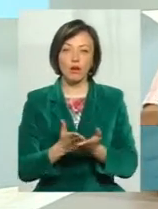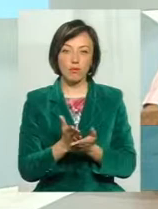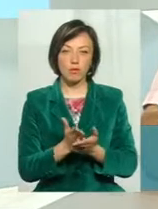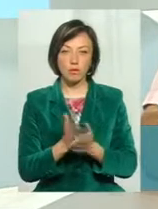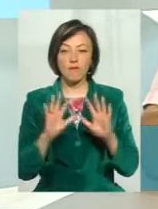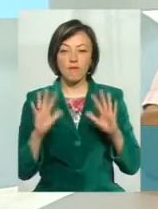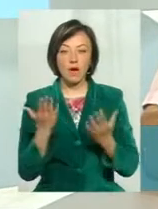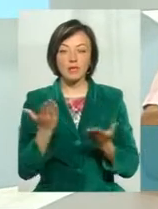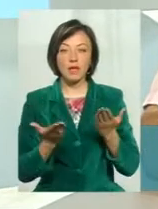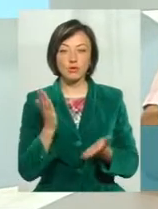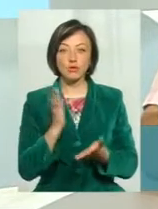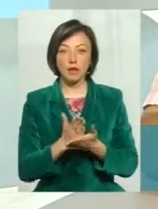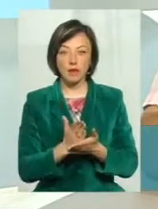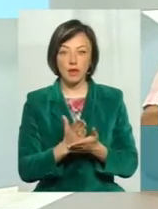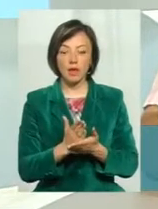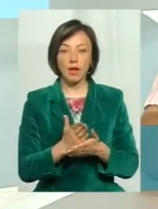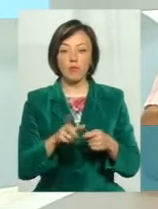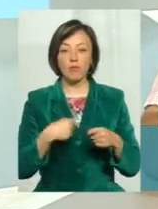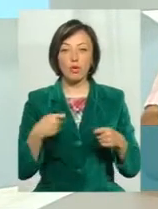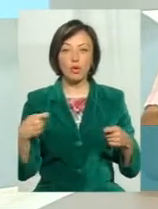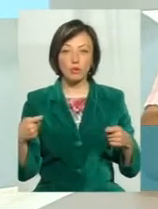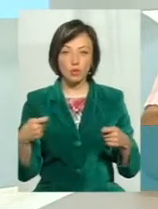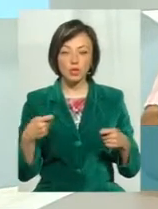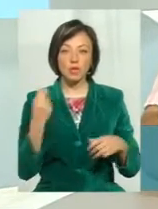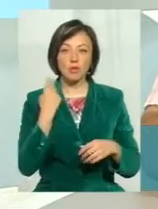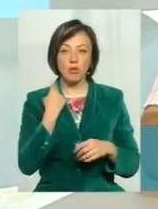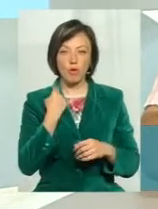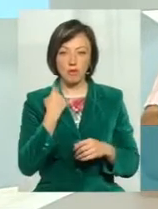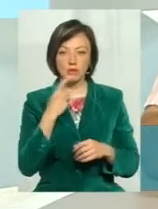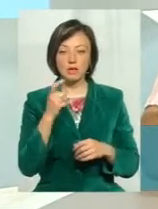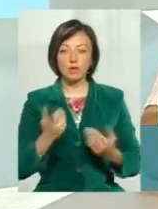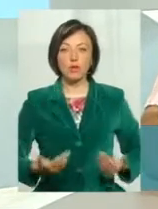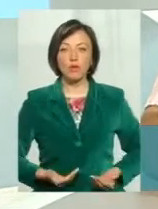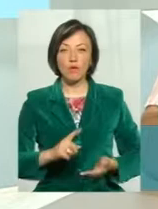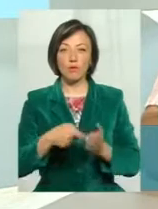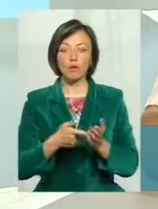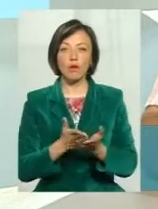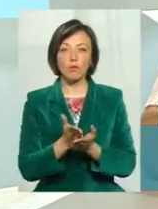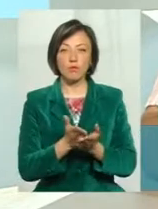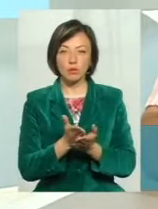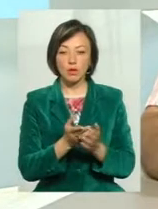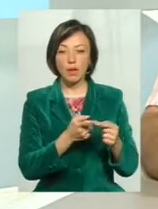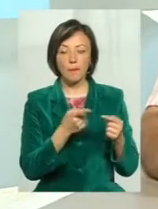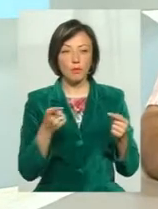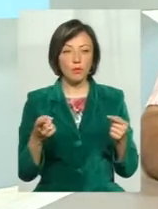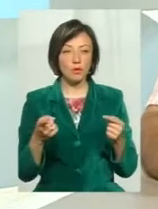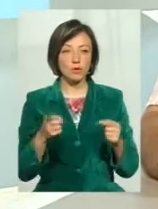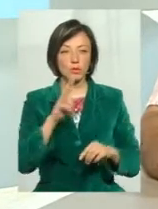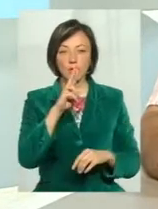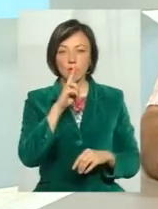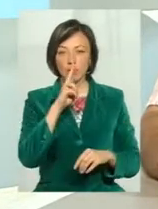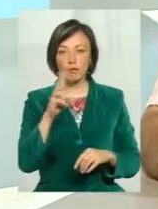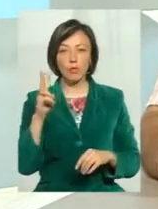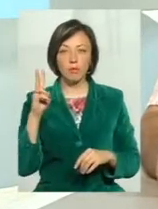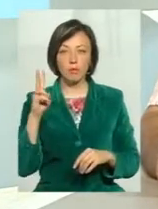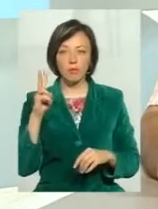У разі, якщо є наявна, прострочена, скажімо так, заборгованість за житлово-комунальні послуги протягом 2